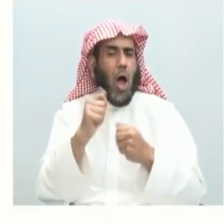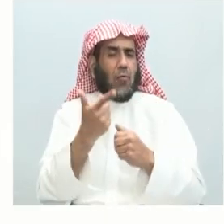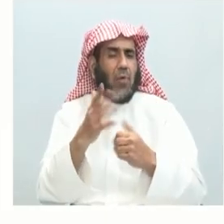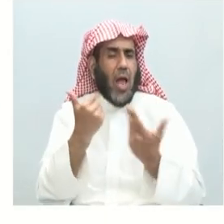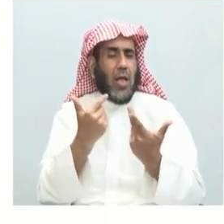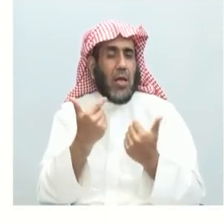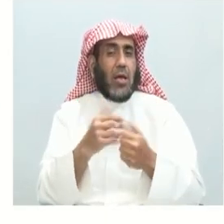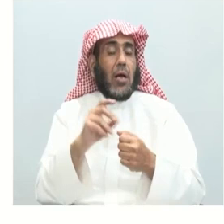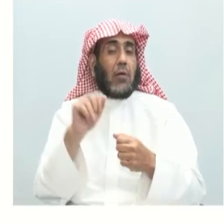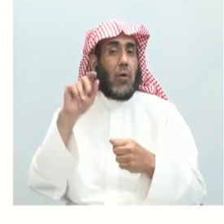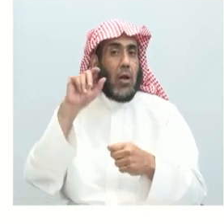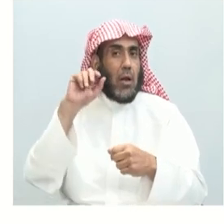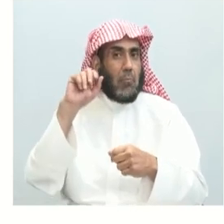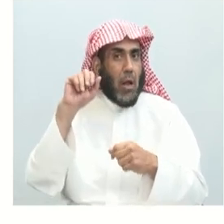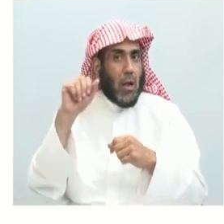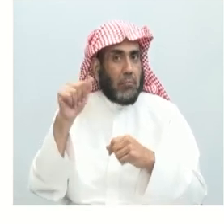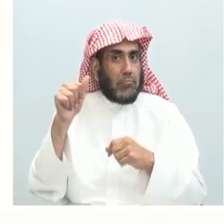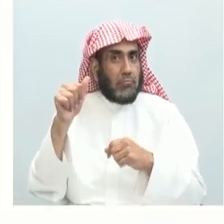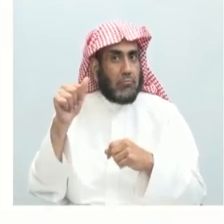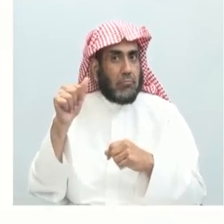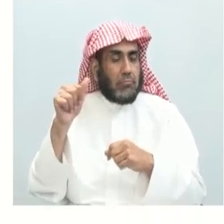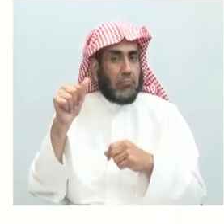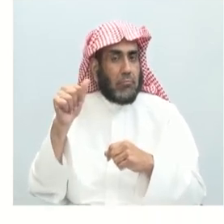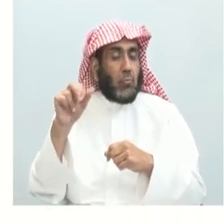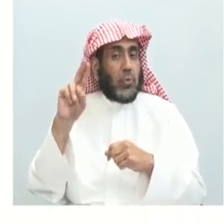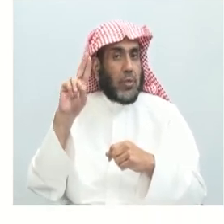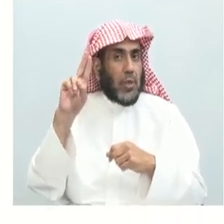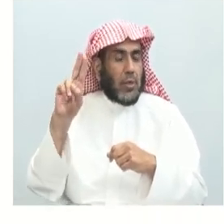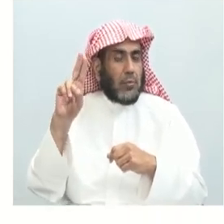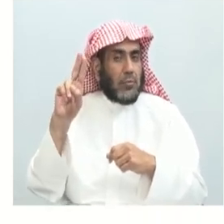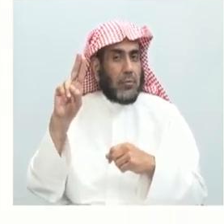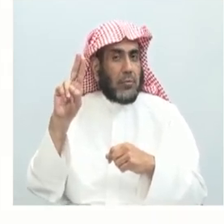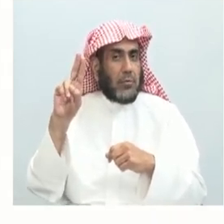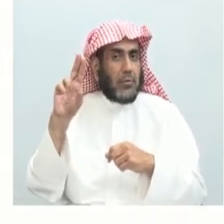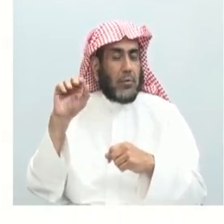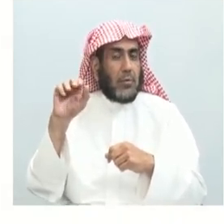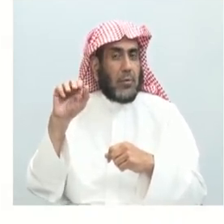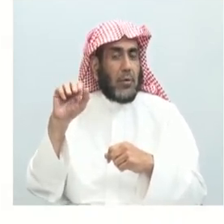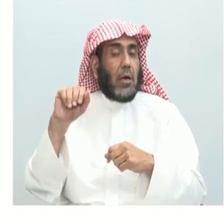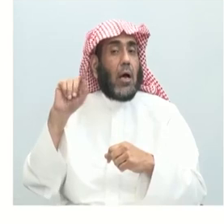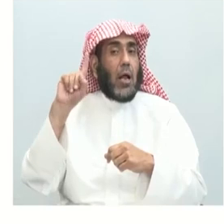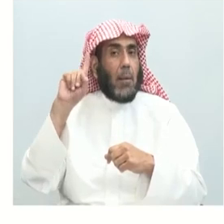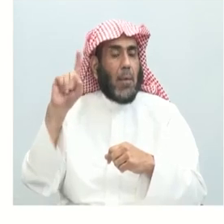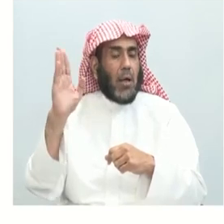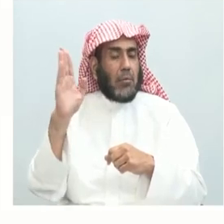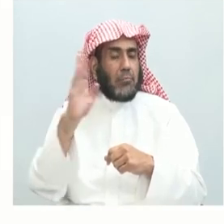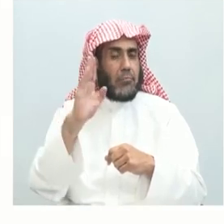احسنتم حرف الالف والتاء الباء